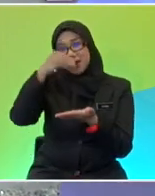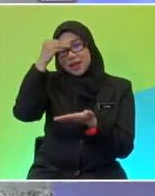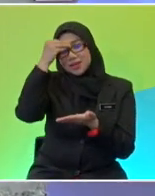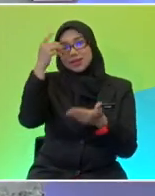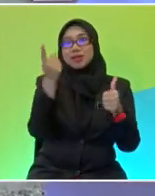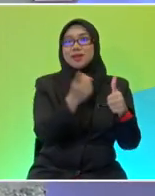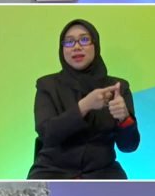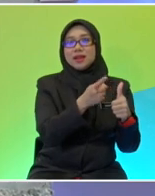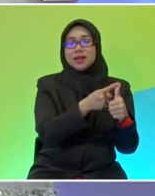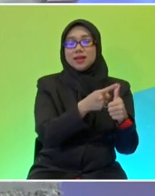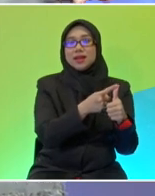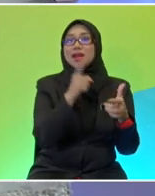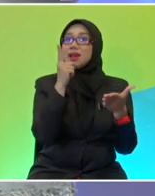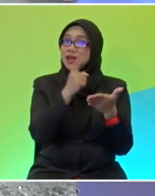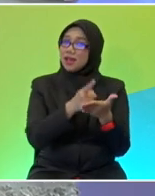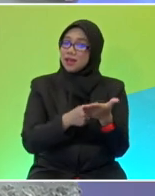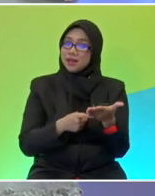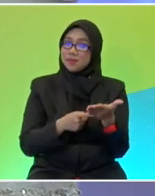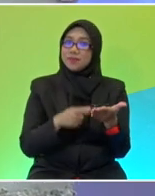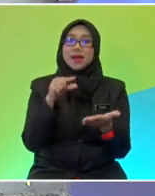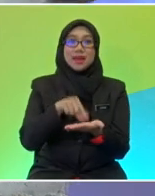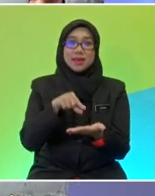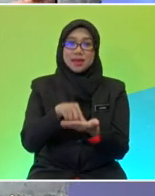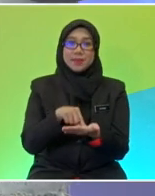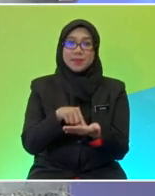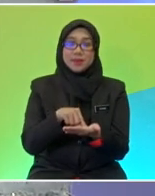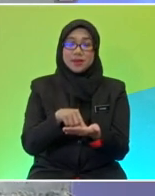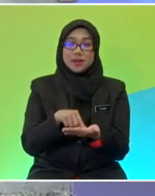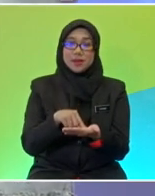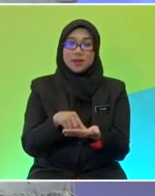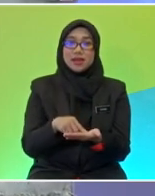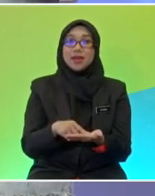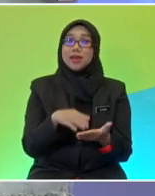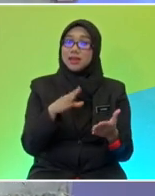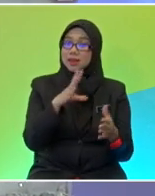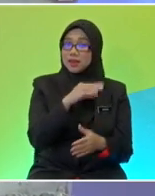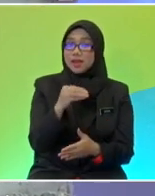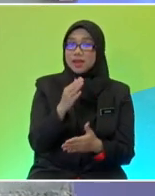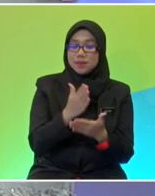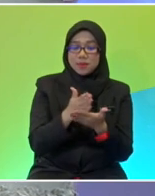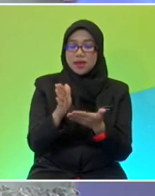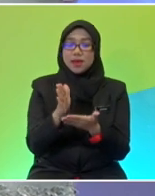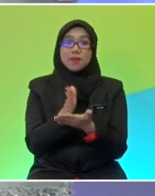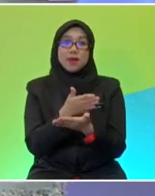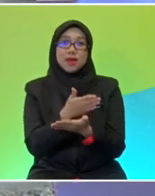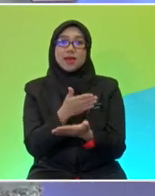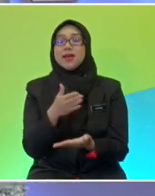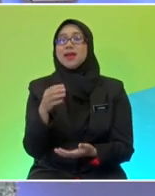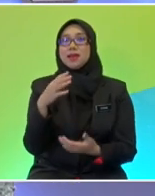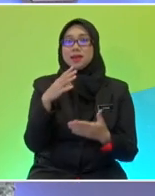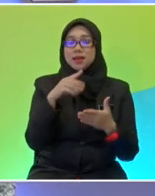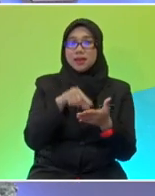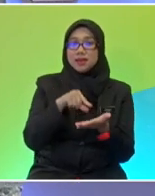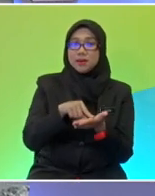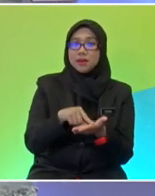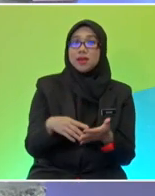kita sudah mengenal Apa itu ayam kita kenali ayam dan bagian-bagian yang ada pada ayam kemudian kita belajar